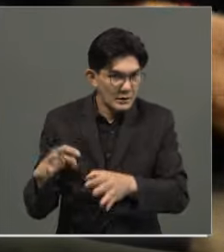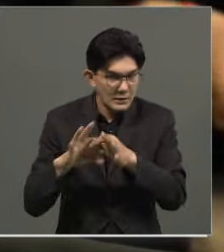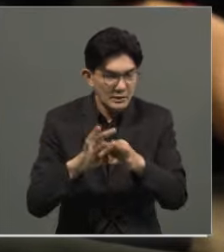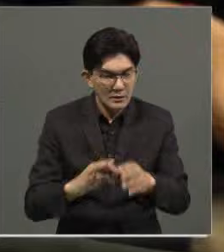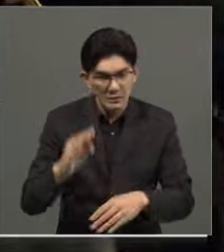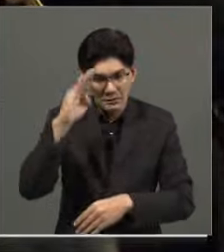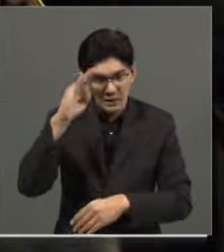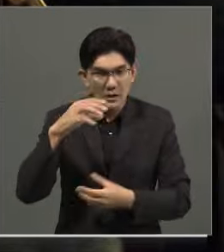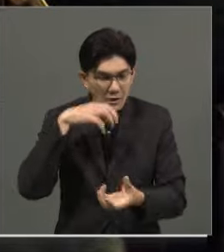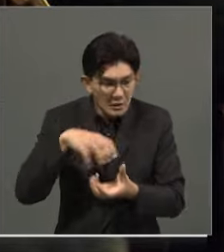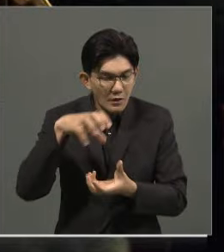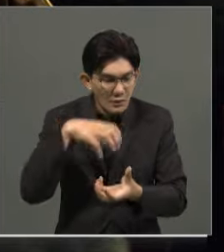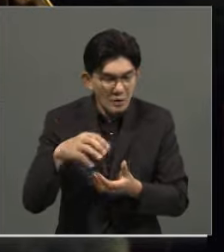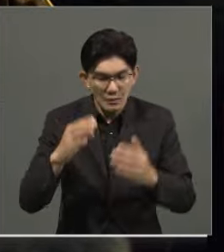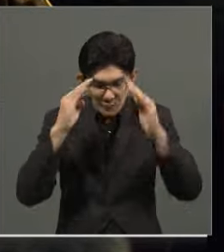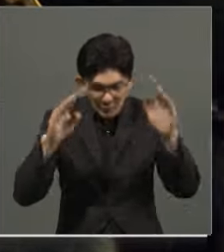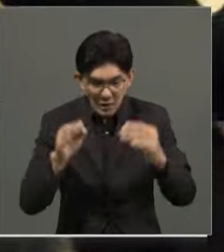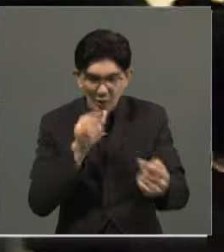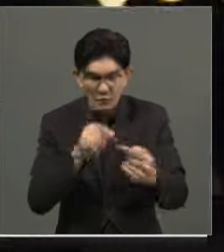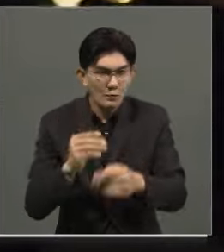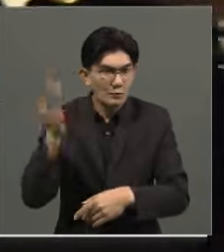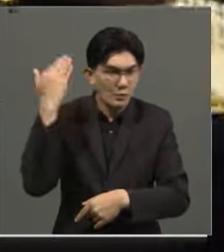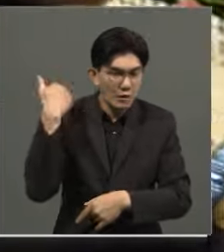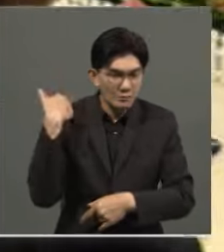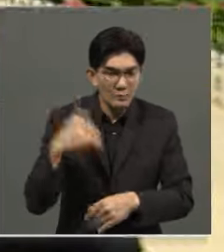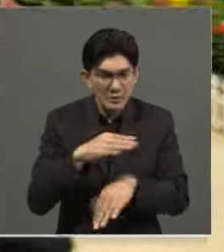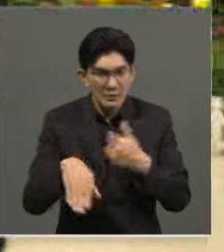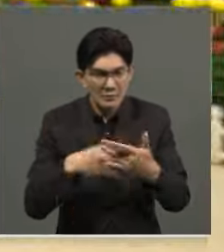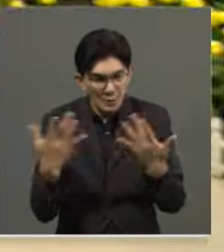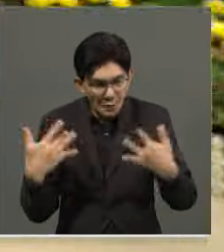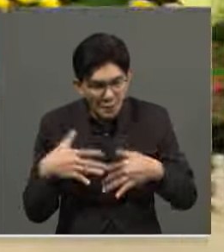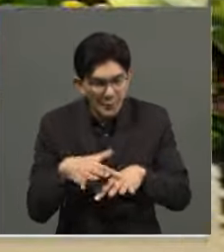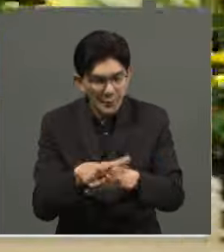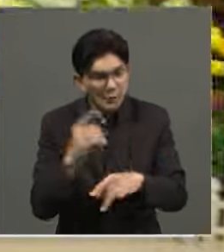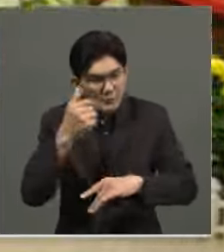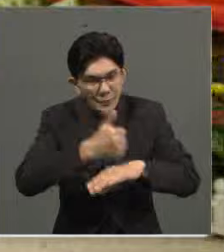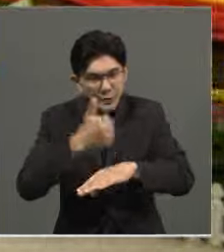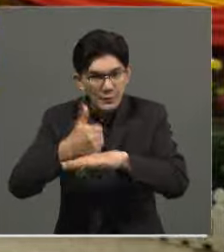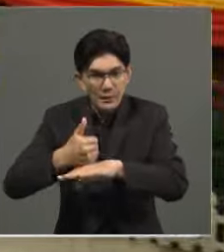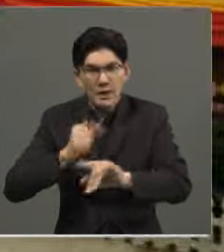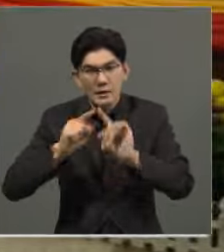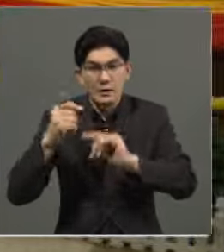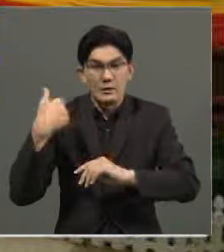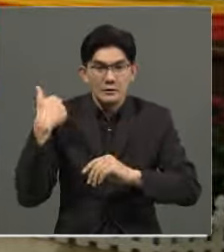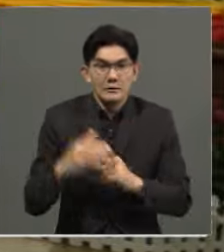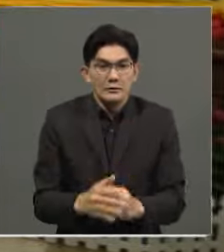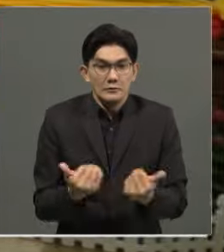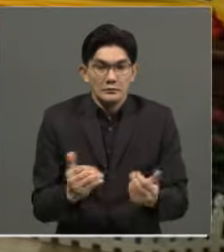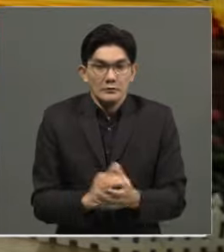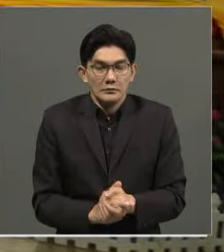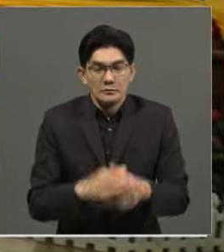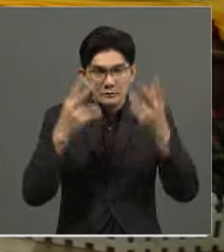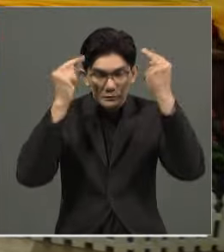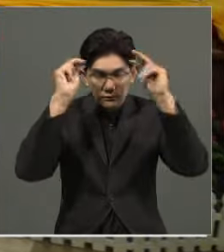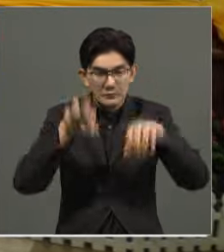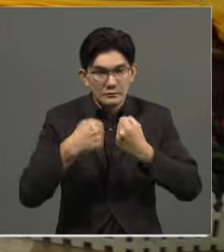ารมาบอกเล่าเรื่องราวและประสบการณ์ตรงในอดีตให้ผู้ร่วมเสวนาซึ่งเป็นผู้บริหารระดับสูงขององค์กรต่างๆอาทินายกสมา